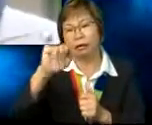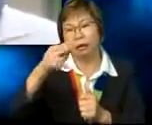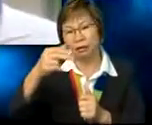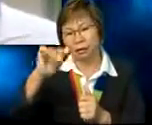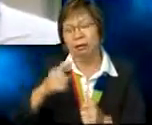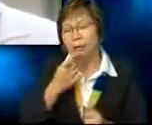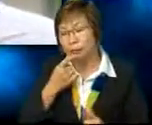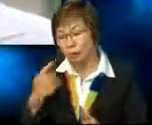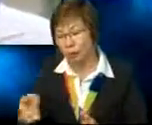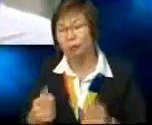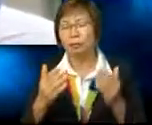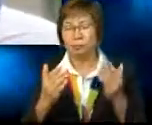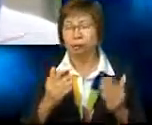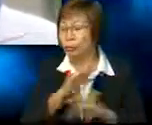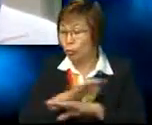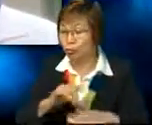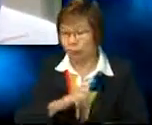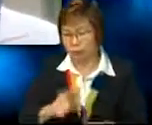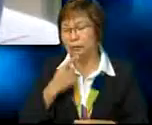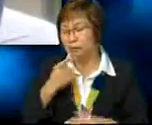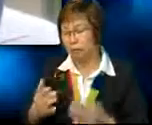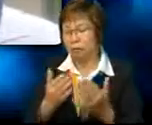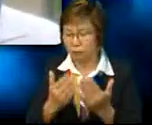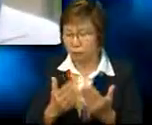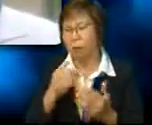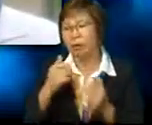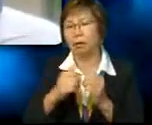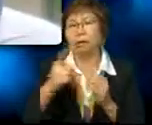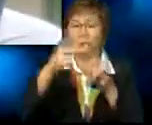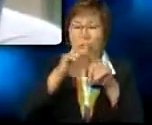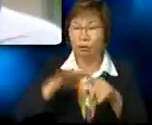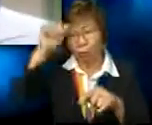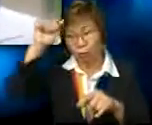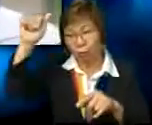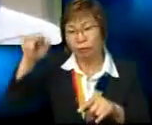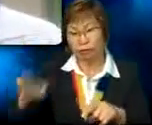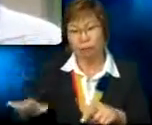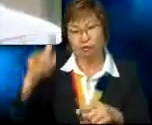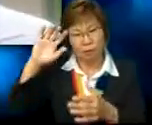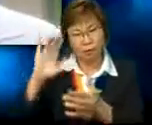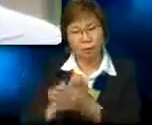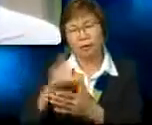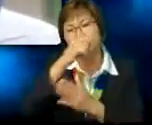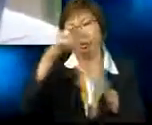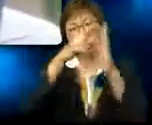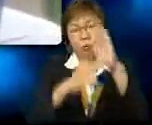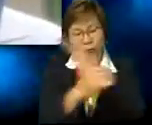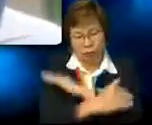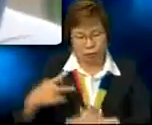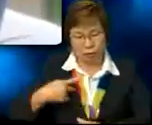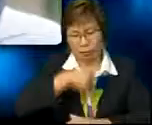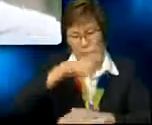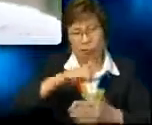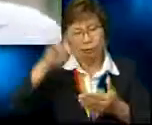akan memberitahu mereka supaya berdoa kepada Tuhan yang mereka percayai. Kerana memang dalam rukun negara kita mesti percaya kepada